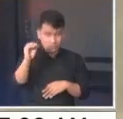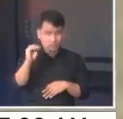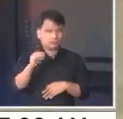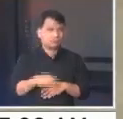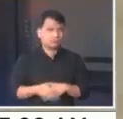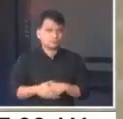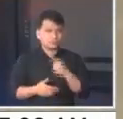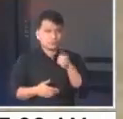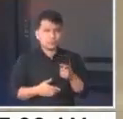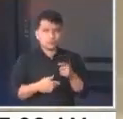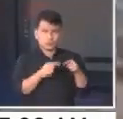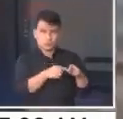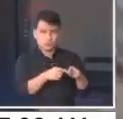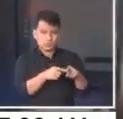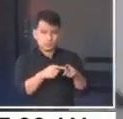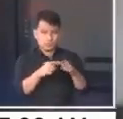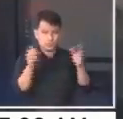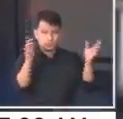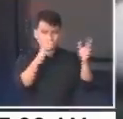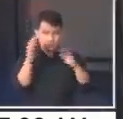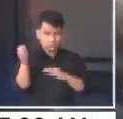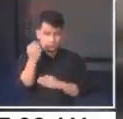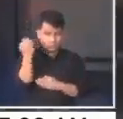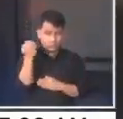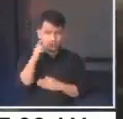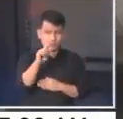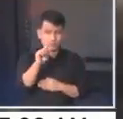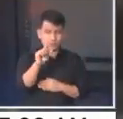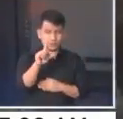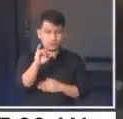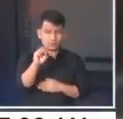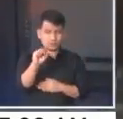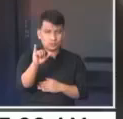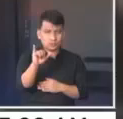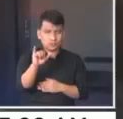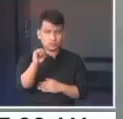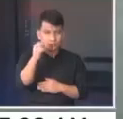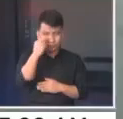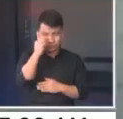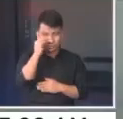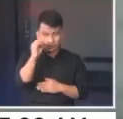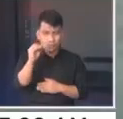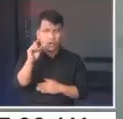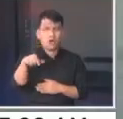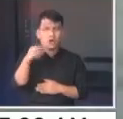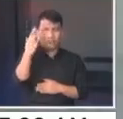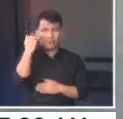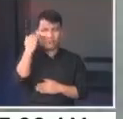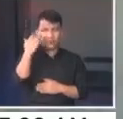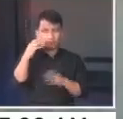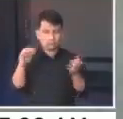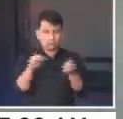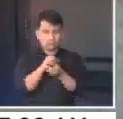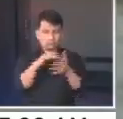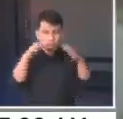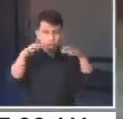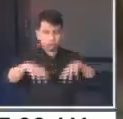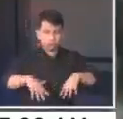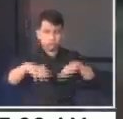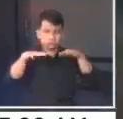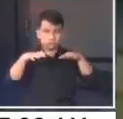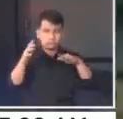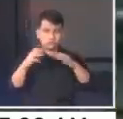Occidental. Isinailalim na sa state of calamity ang Talisay City sa Negros Occidental dahil sa pinsala ng pagbaha